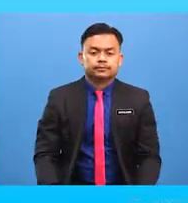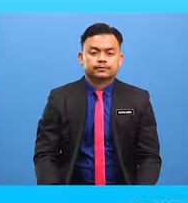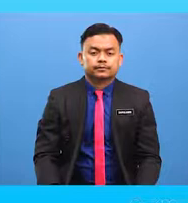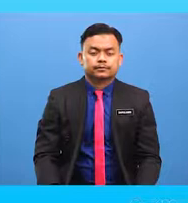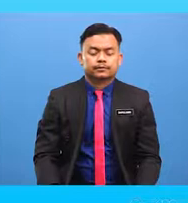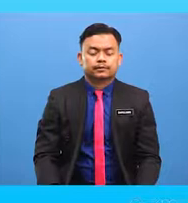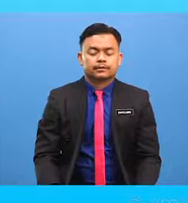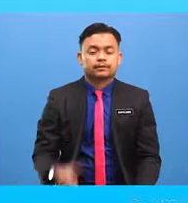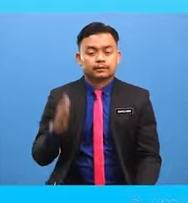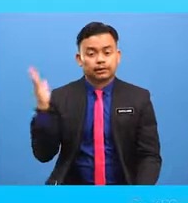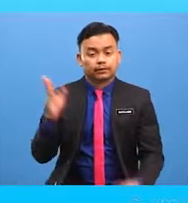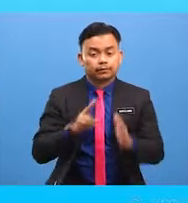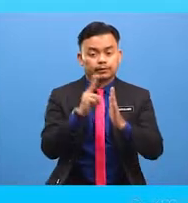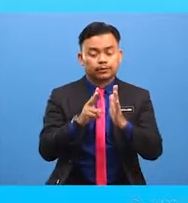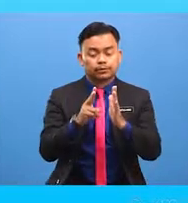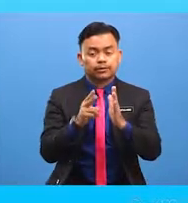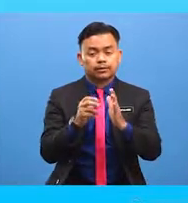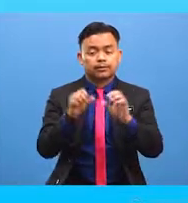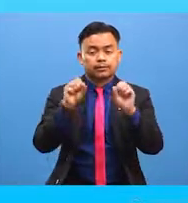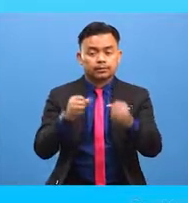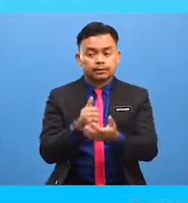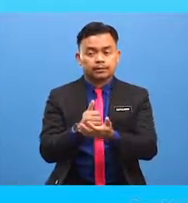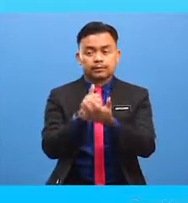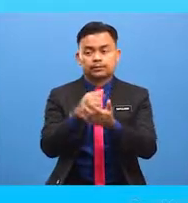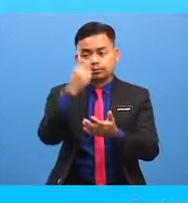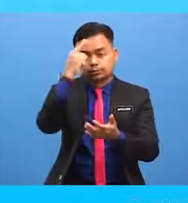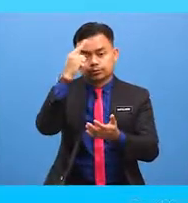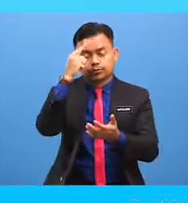dapat membantu kamu memahami dengan lebih mendalam.